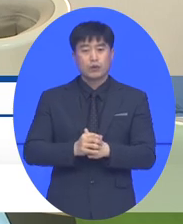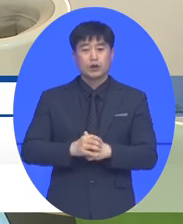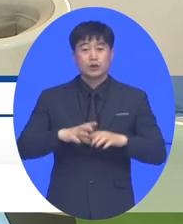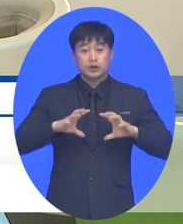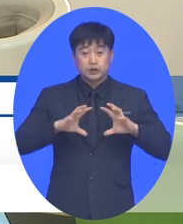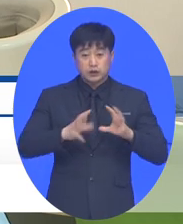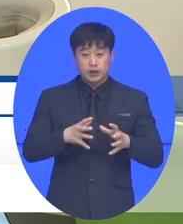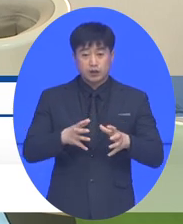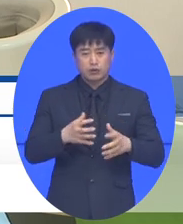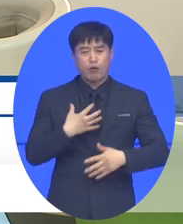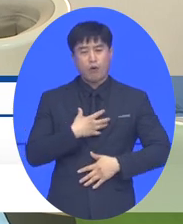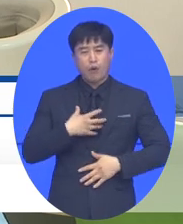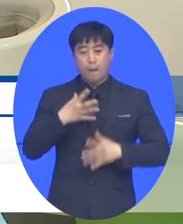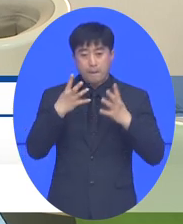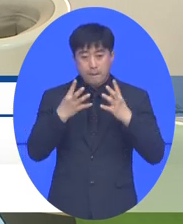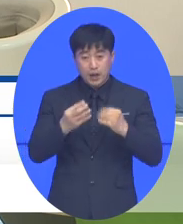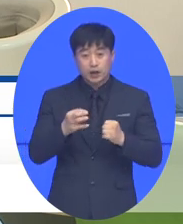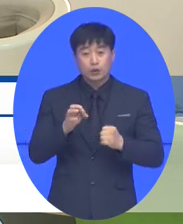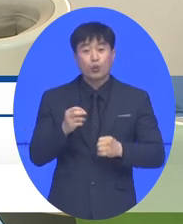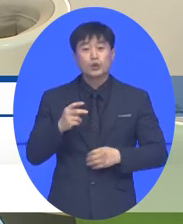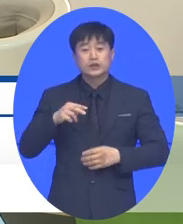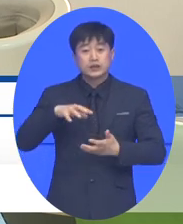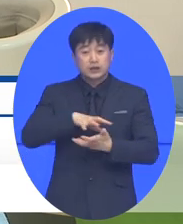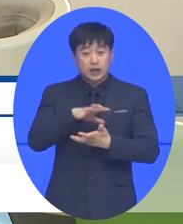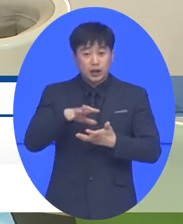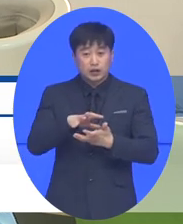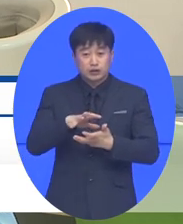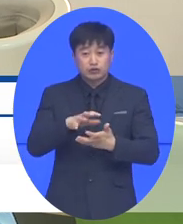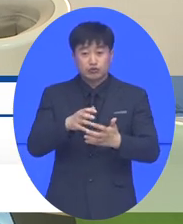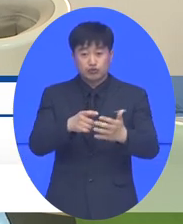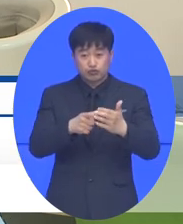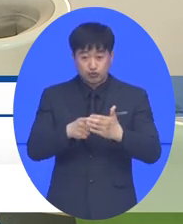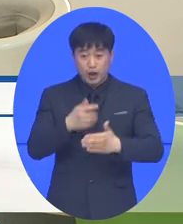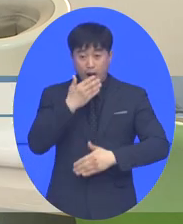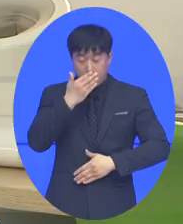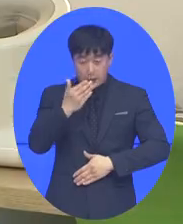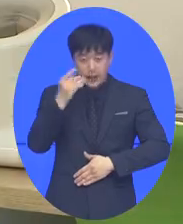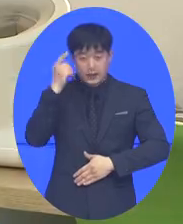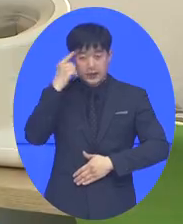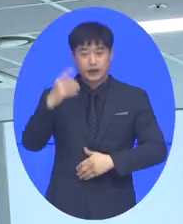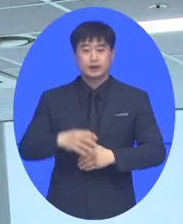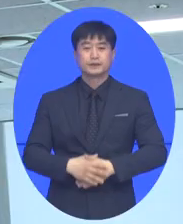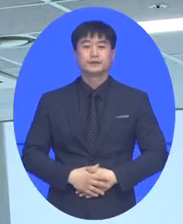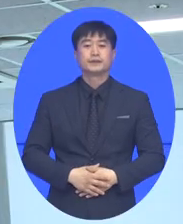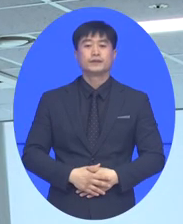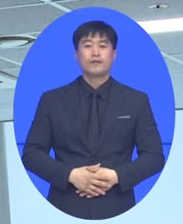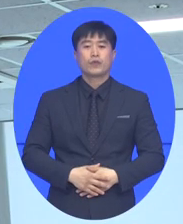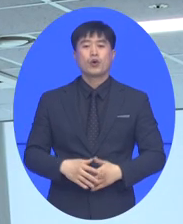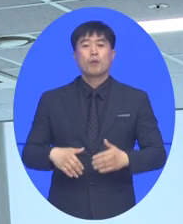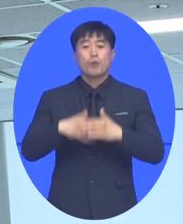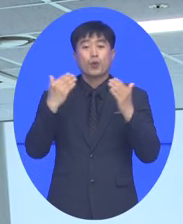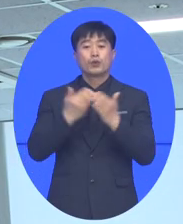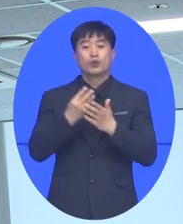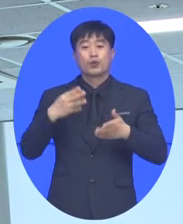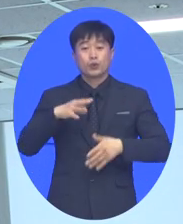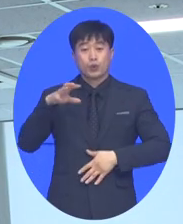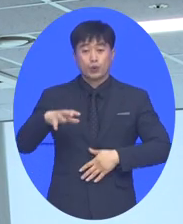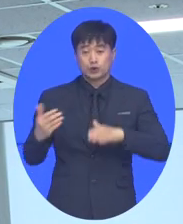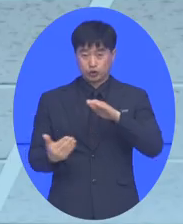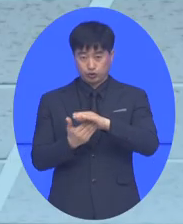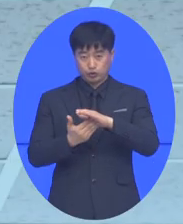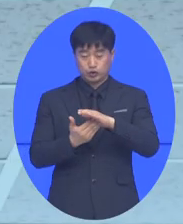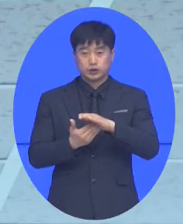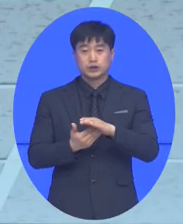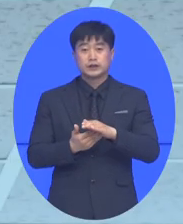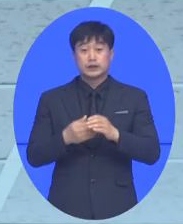전 세계에서 염려하는 그런 거는 조금 저희들도 줄일 수 있는 거 아닌가. 모두 경기도에서 현재 이뤄지고